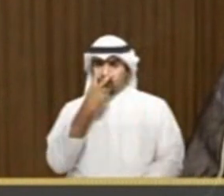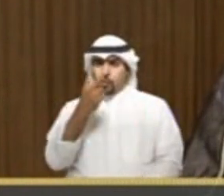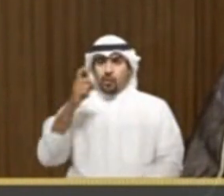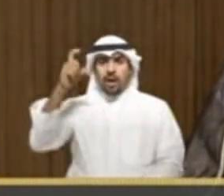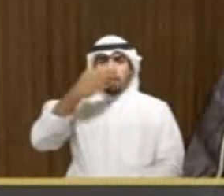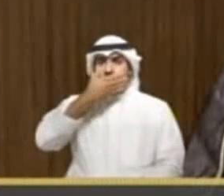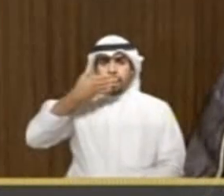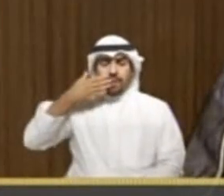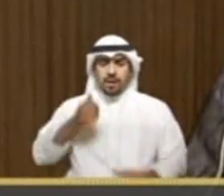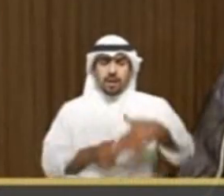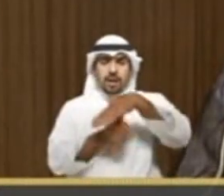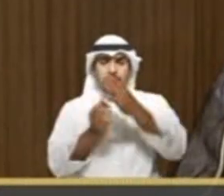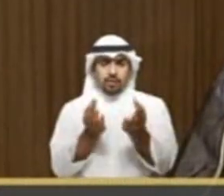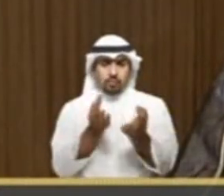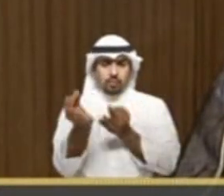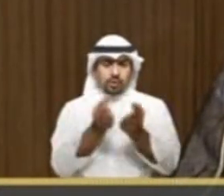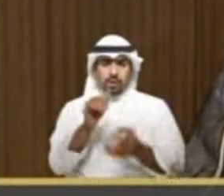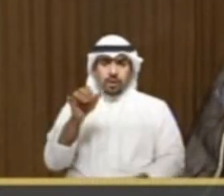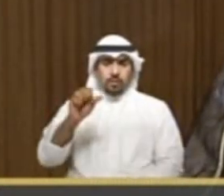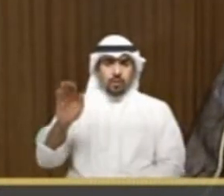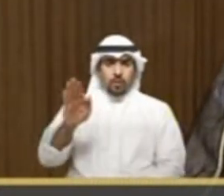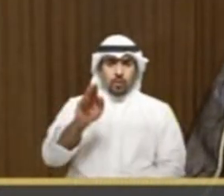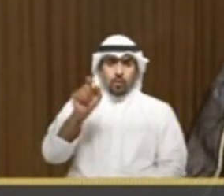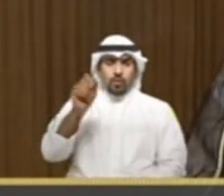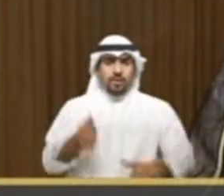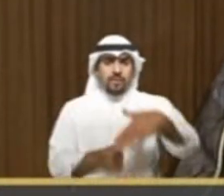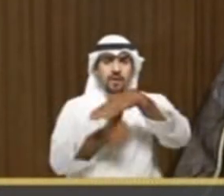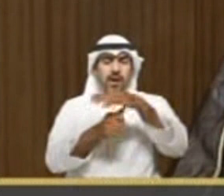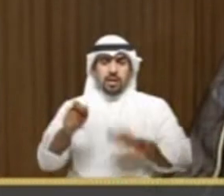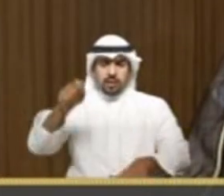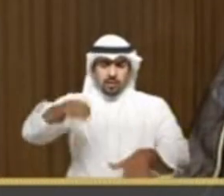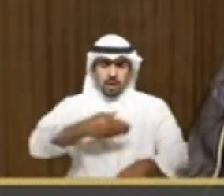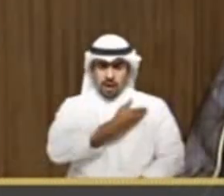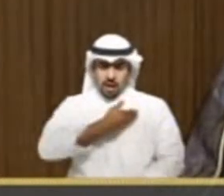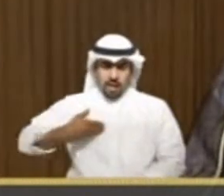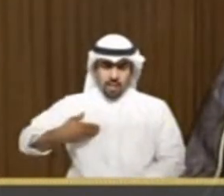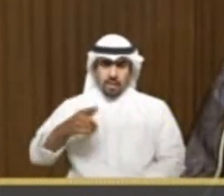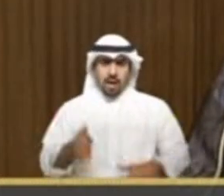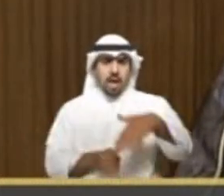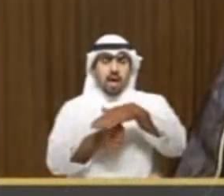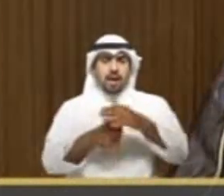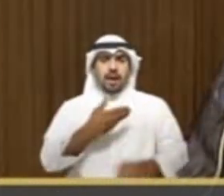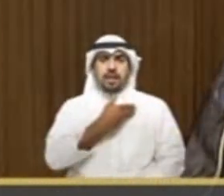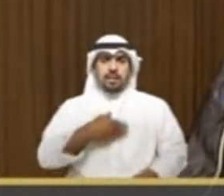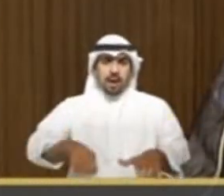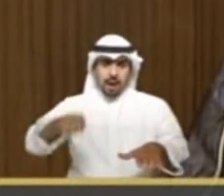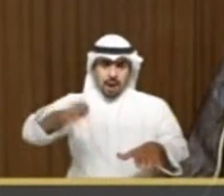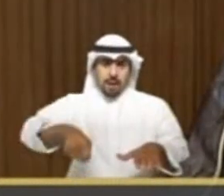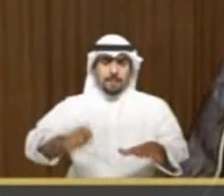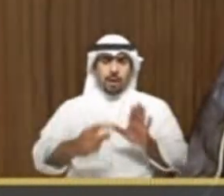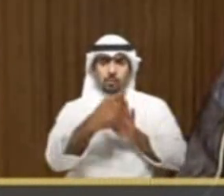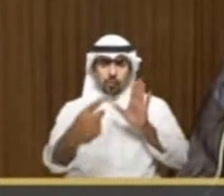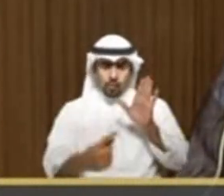برئاسة المستشار يوسف المطاوعة رئيس المجلس الأعلى للقضاء ورئيس المحكمة الدستورية رئيس محكمة